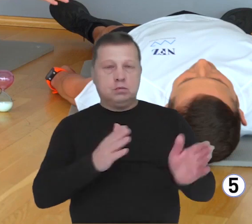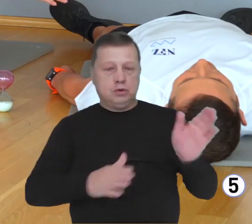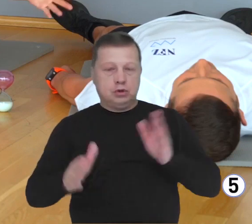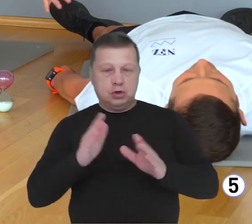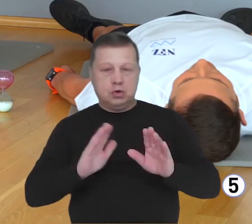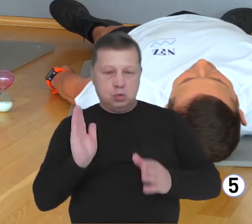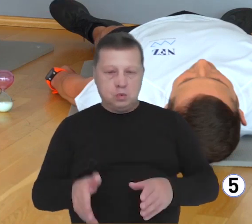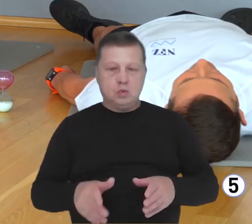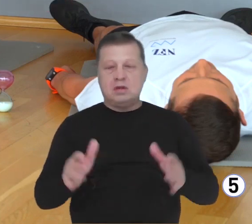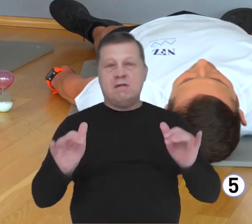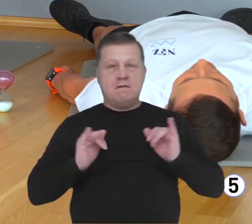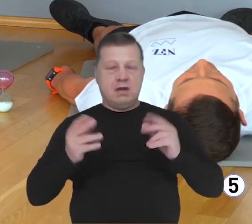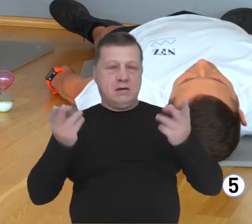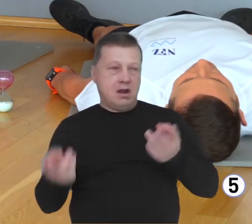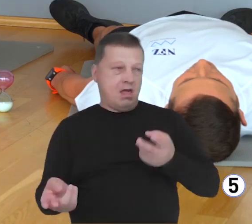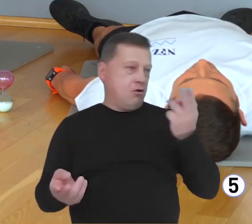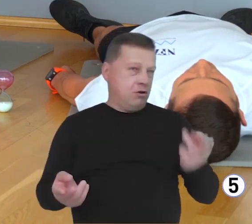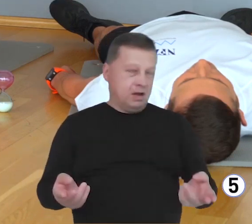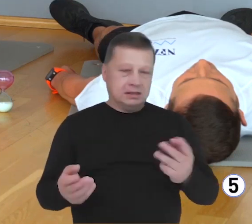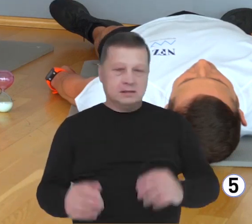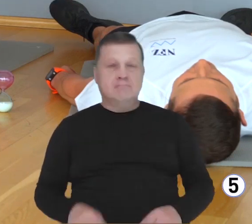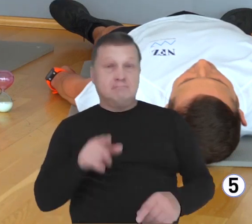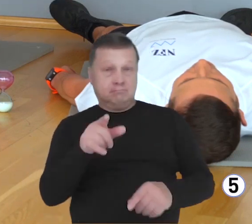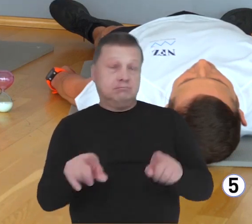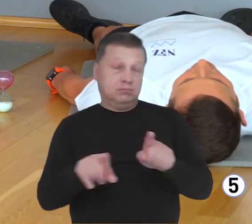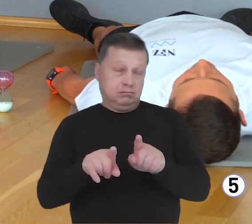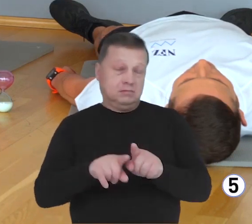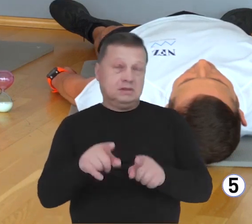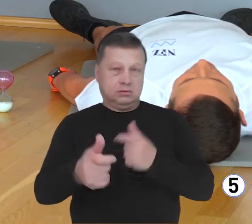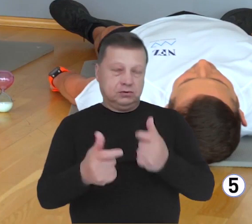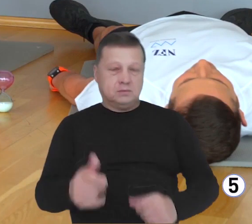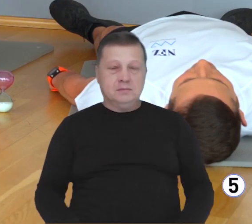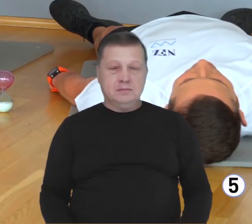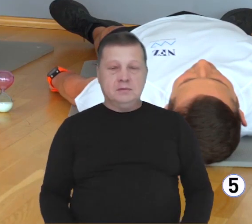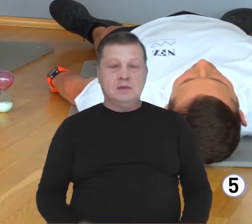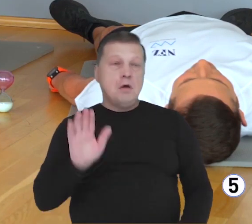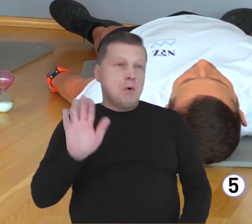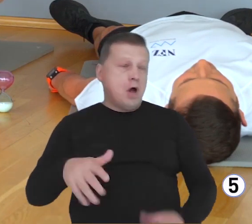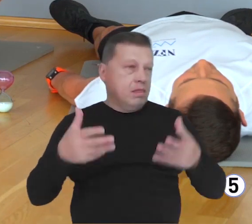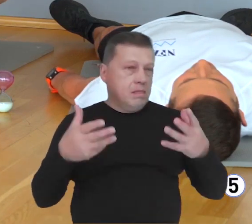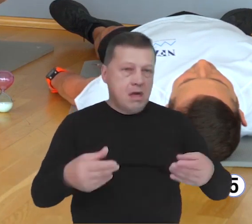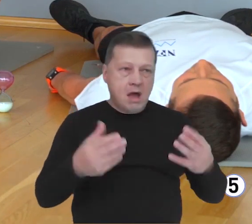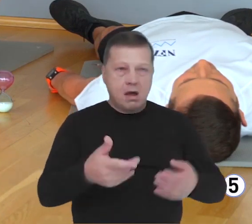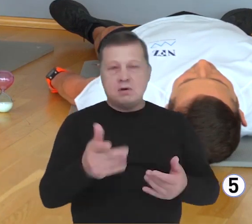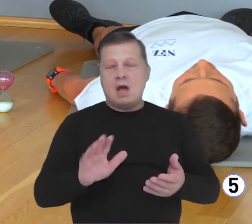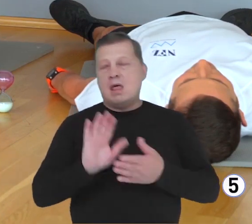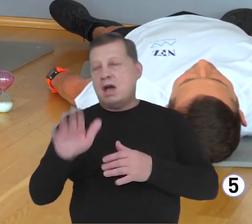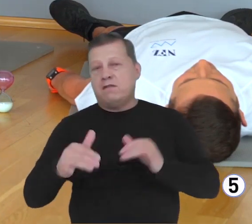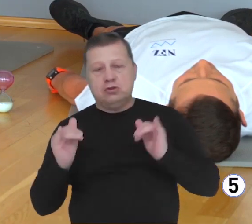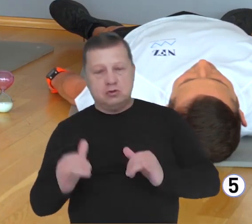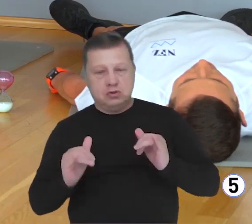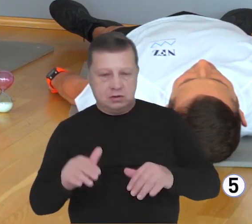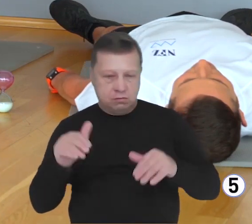pełni przygotowani, wygodnie rozłożeni na swoich matach. Ty zrób to samo. Może to być też sofa albo